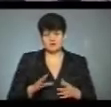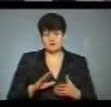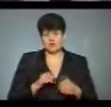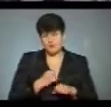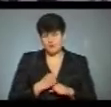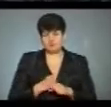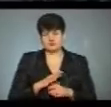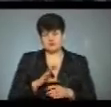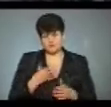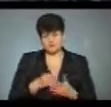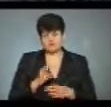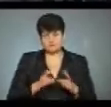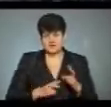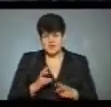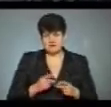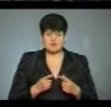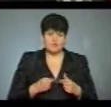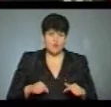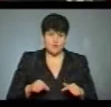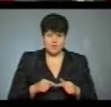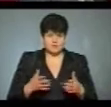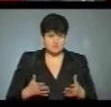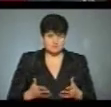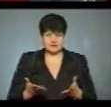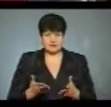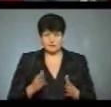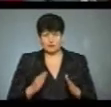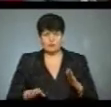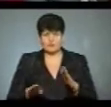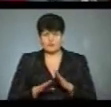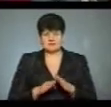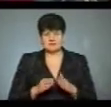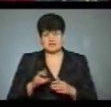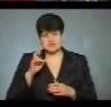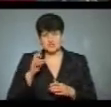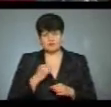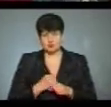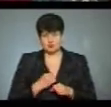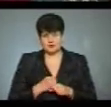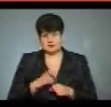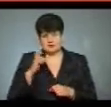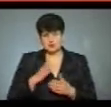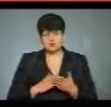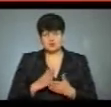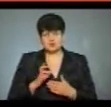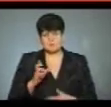своїх підприємствах або в органах, таких, які підпадають під державну, наприклад, роботу, держслужбовцям.